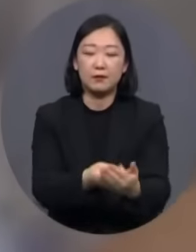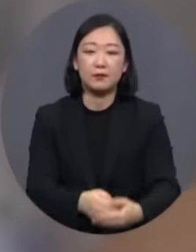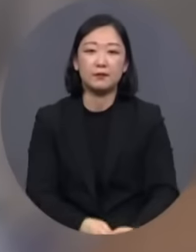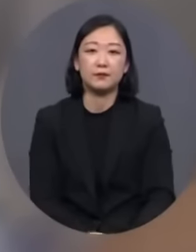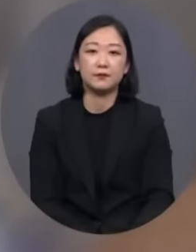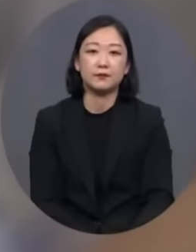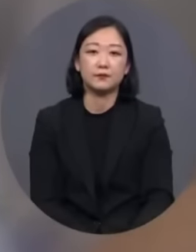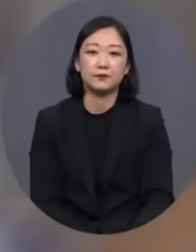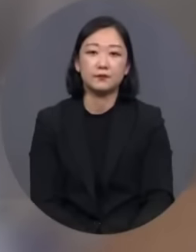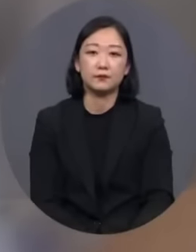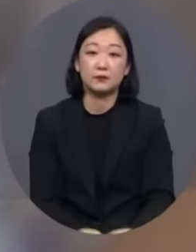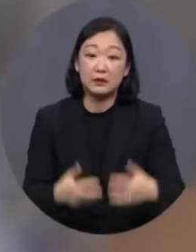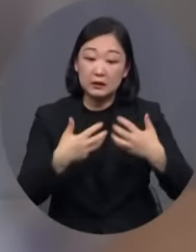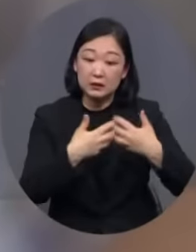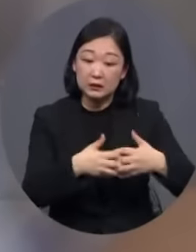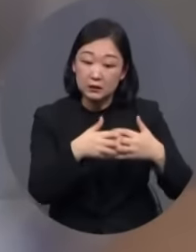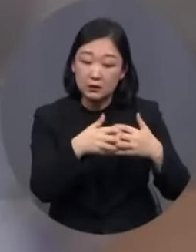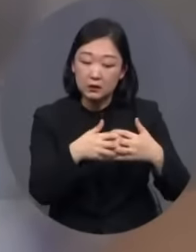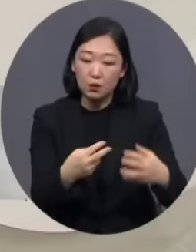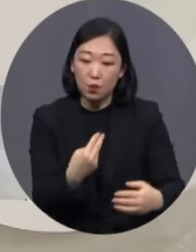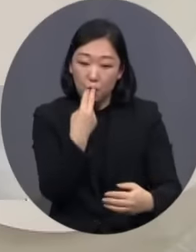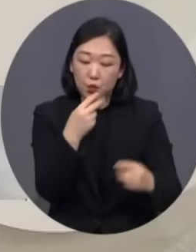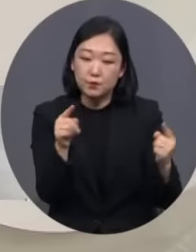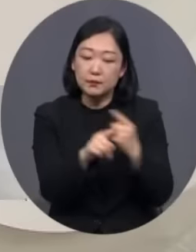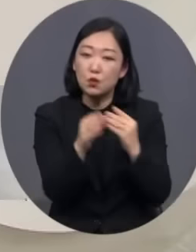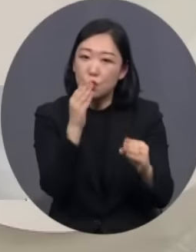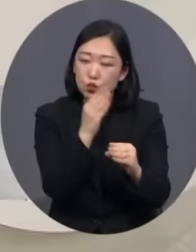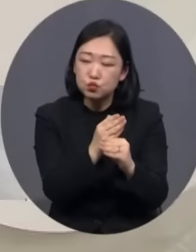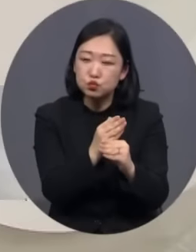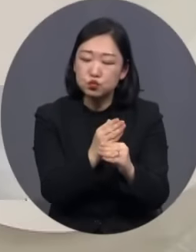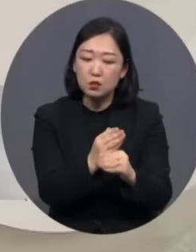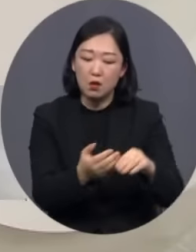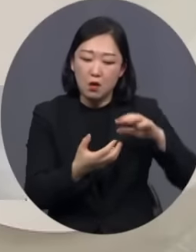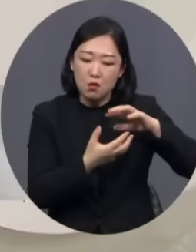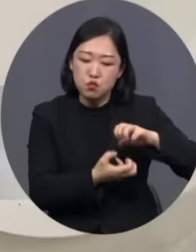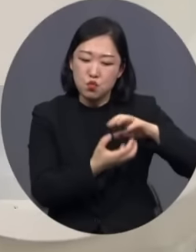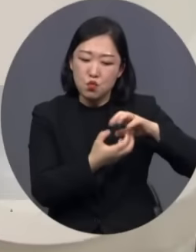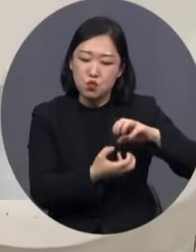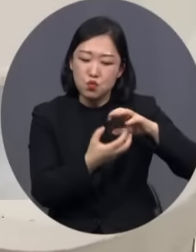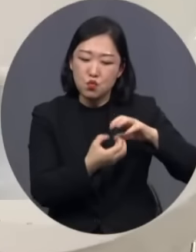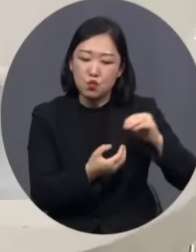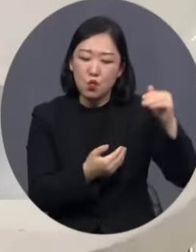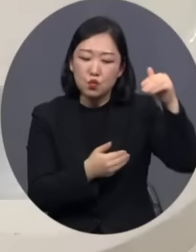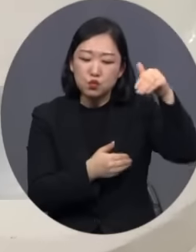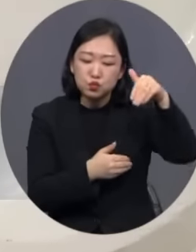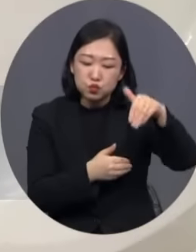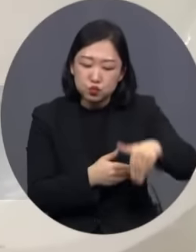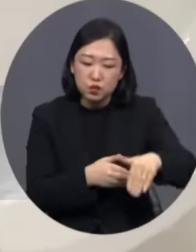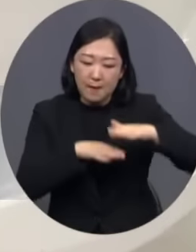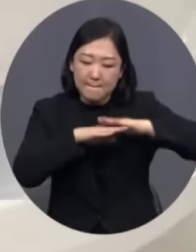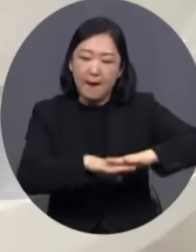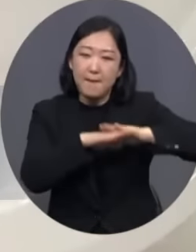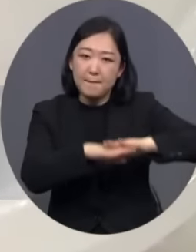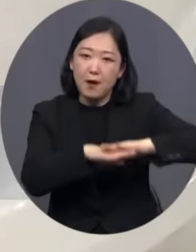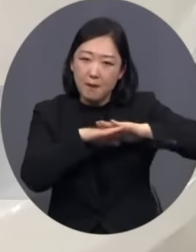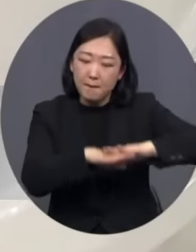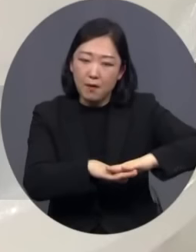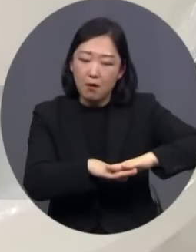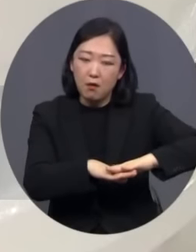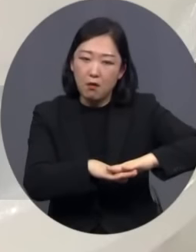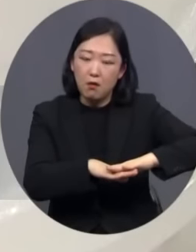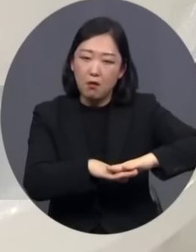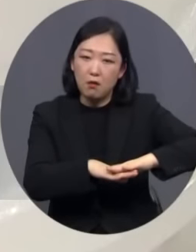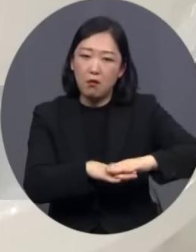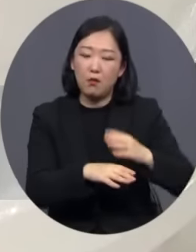챔버 안에서 고압산소 치료 중에도 심장 박동수가 떨어져가지고 시폐혈 시행을 했는데